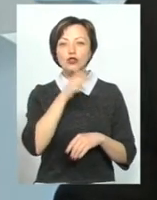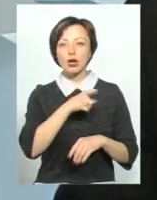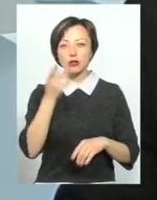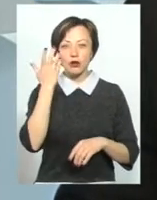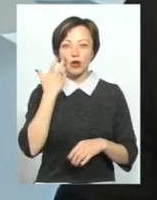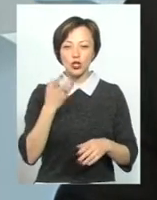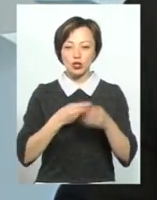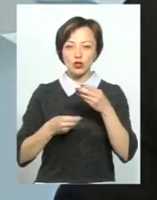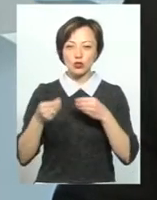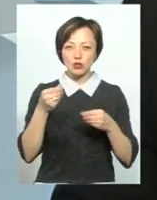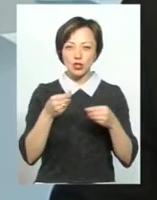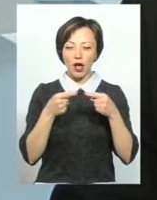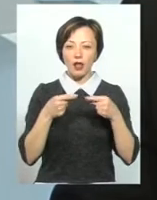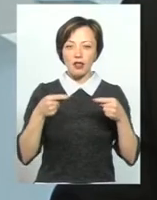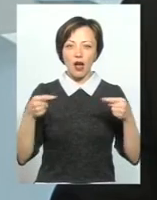штучні аналоги фітогормонів